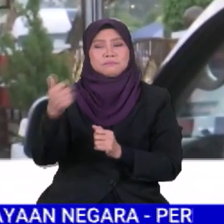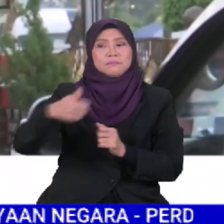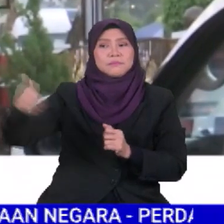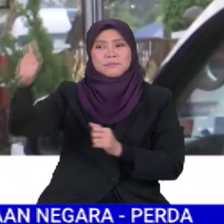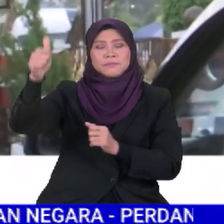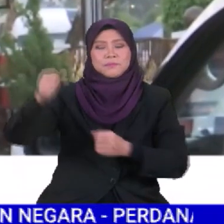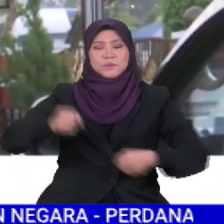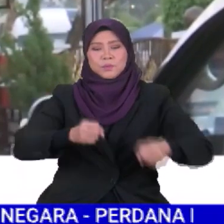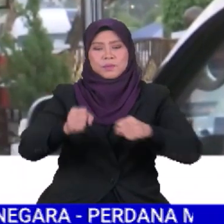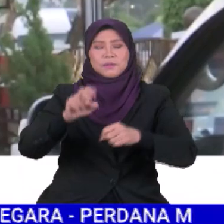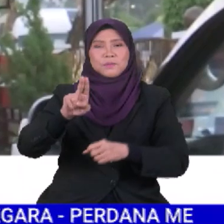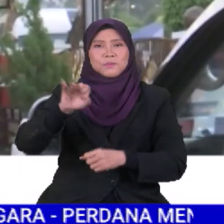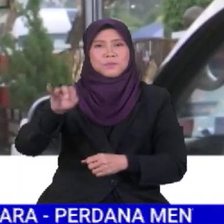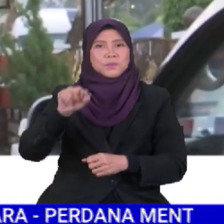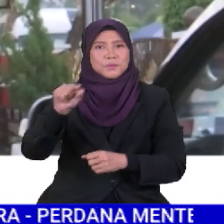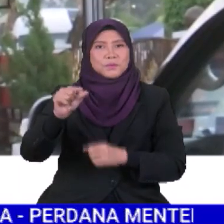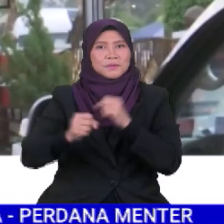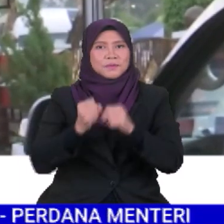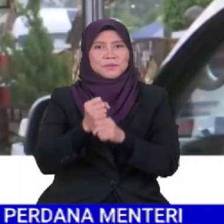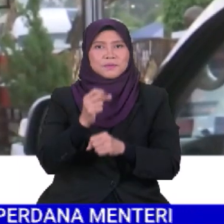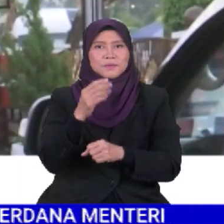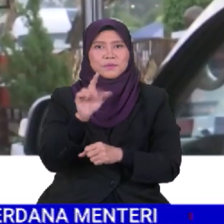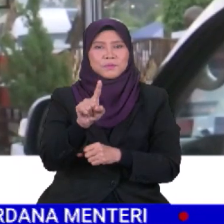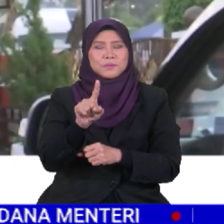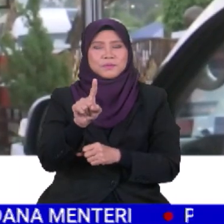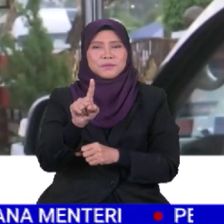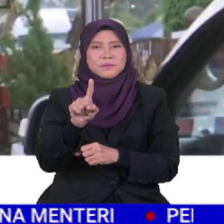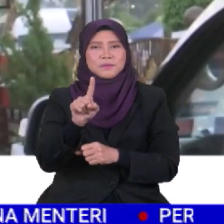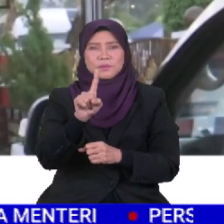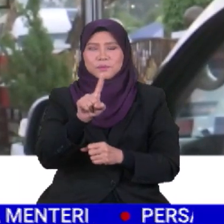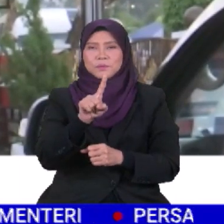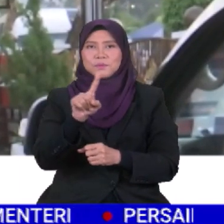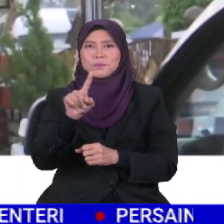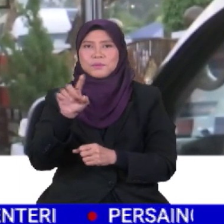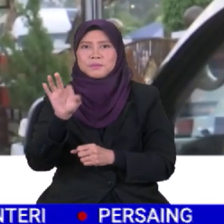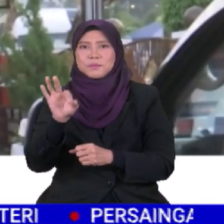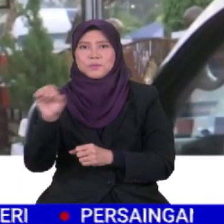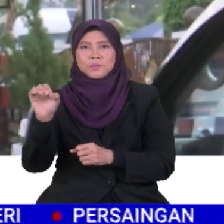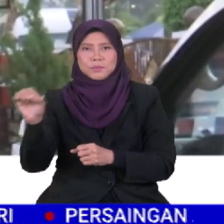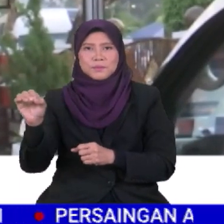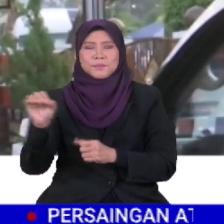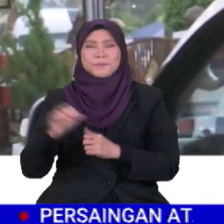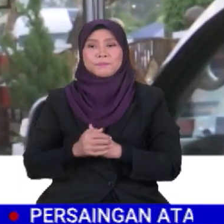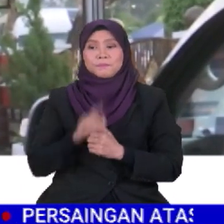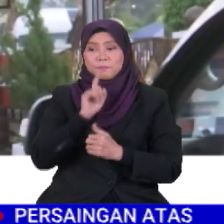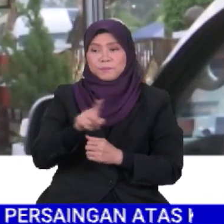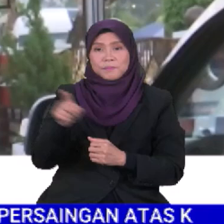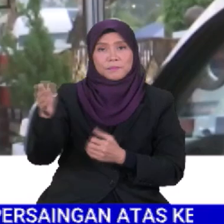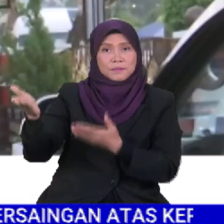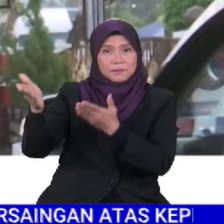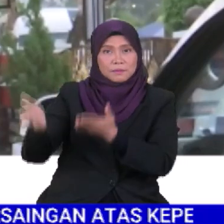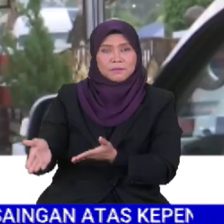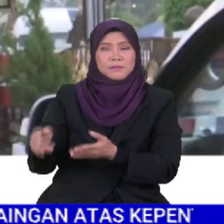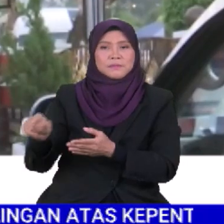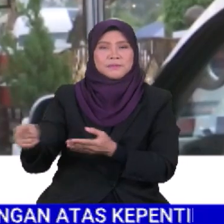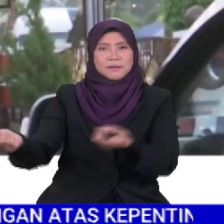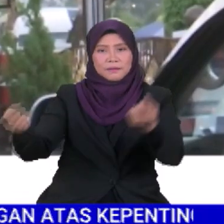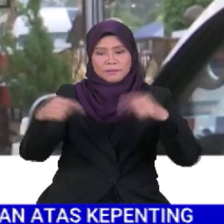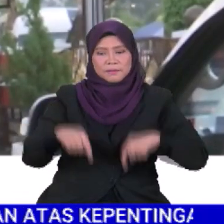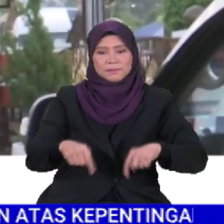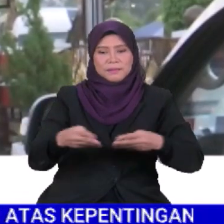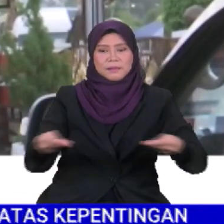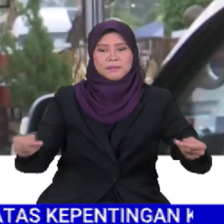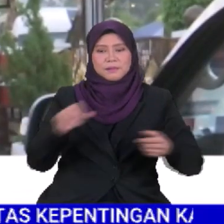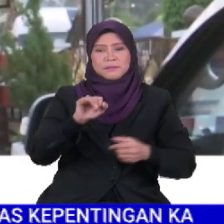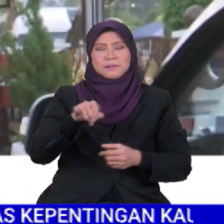Sungai Ujung pada awal tahun 1900. Tuan Syed Abdul Rahman Safar Al-Ghamdi telah datang ke Tanah Jawi pada ketika itu bersama